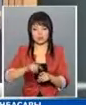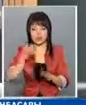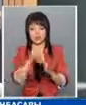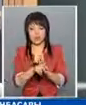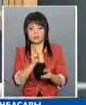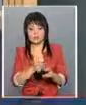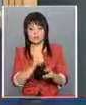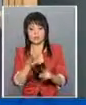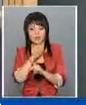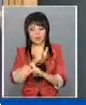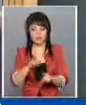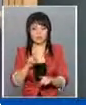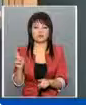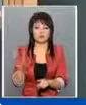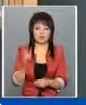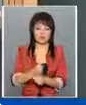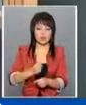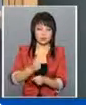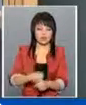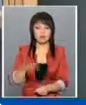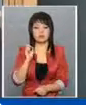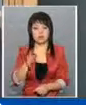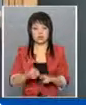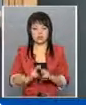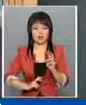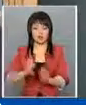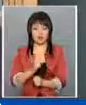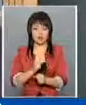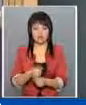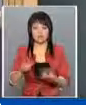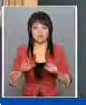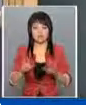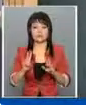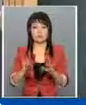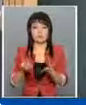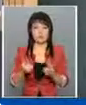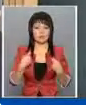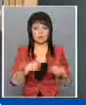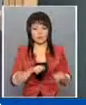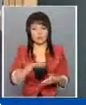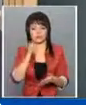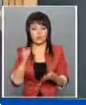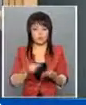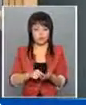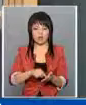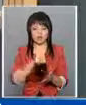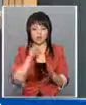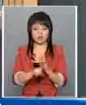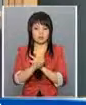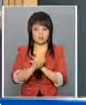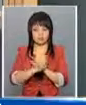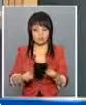араласпай, не жасау керек, қандай өнімді жасау керек, қайдан алу керек, кімге сату керек деген сұрақтарға